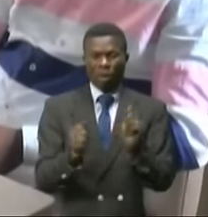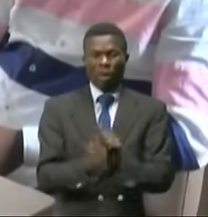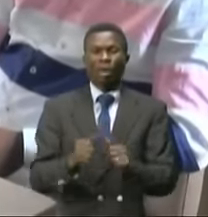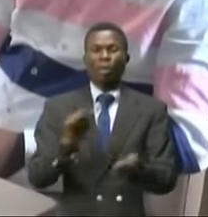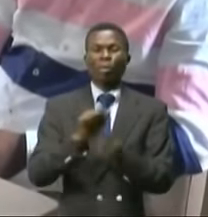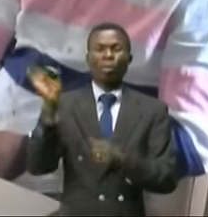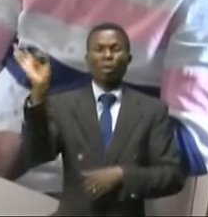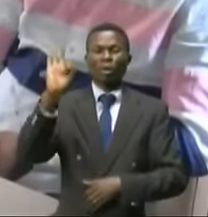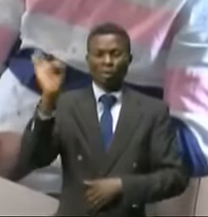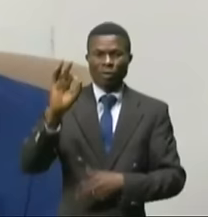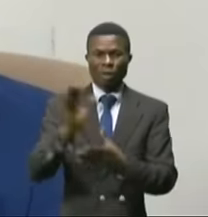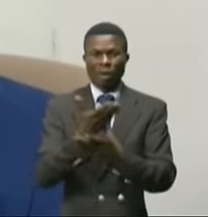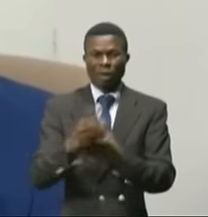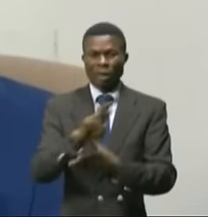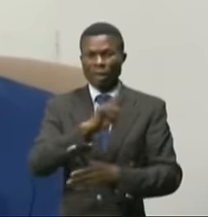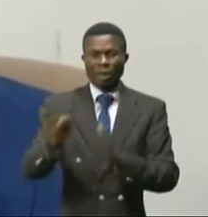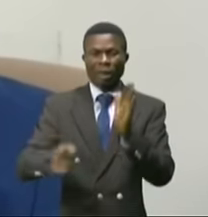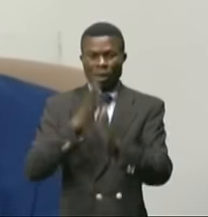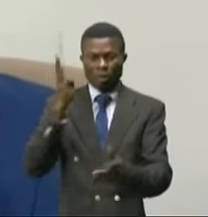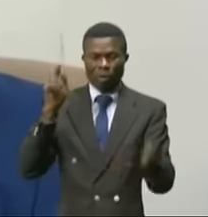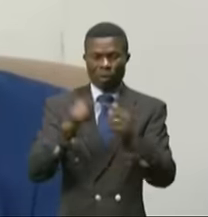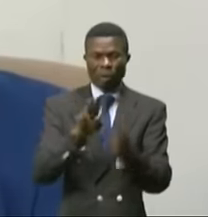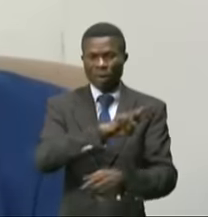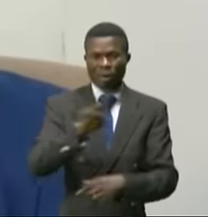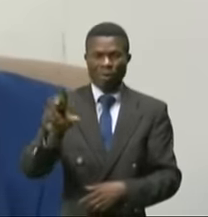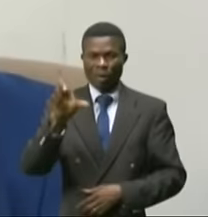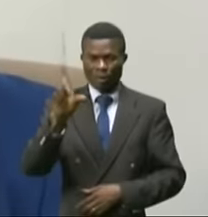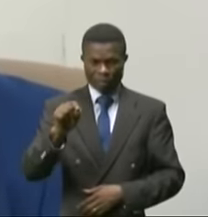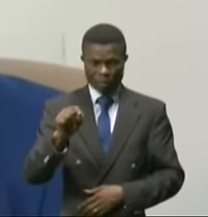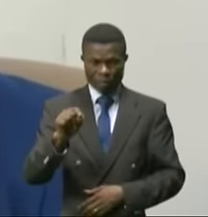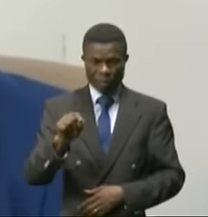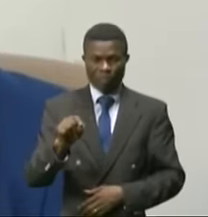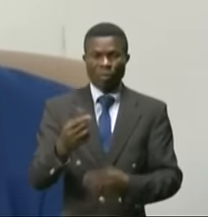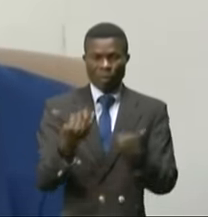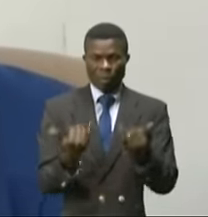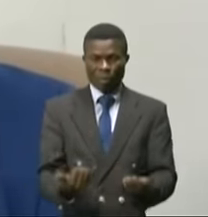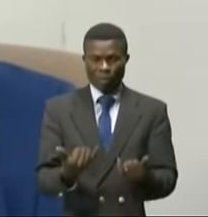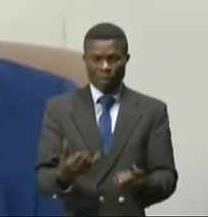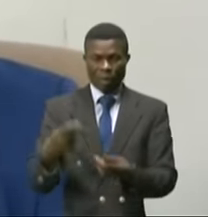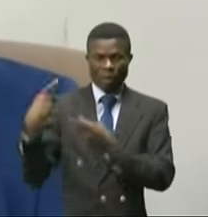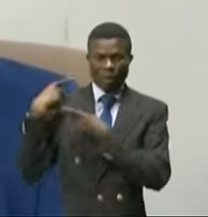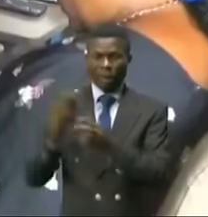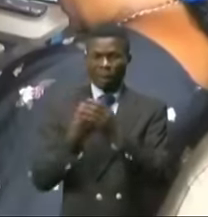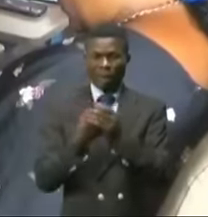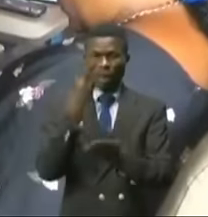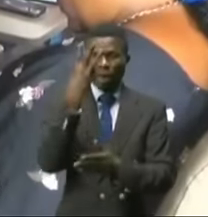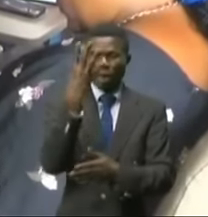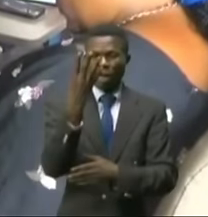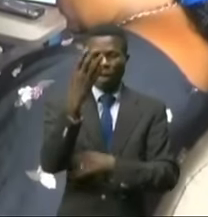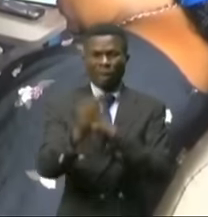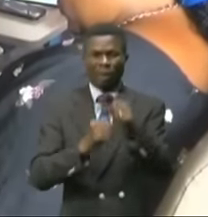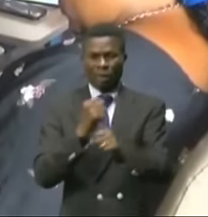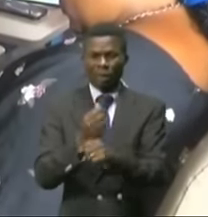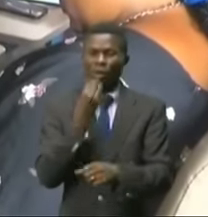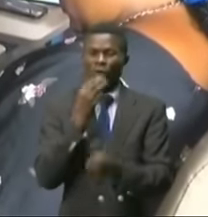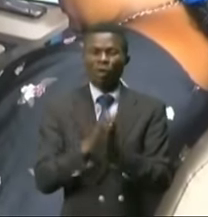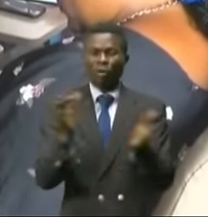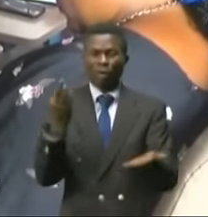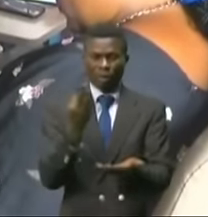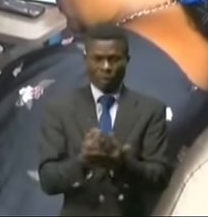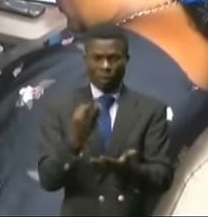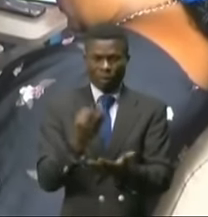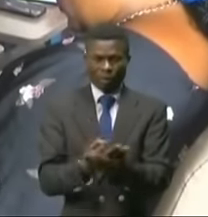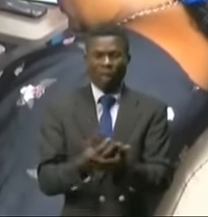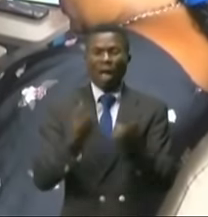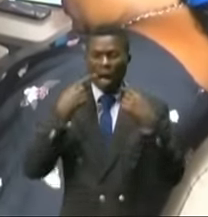forestier entre 2014 et 2020. Alerte donnée depuis bientôt 4 ans par l'Inspection générale des